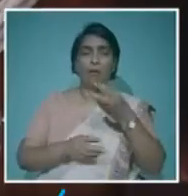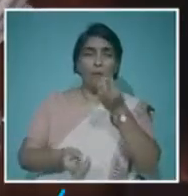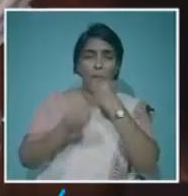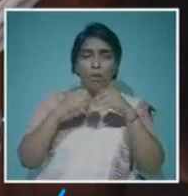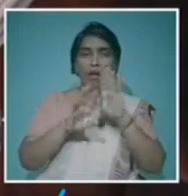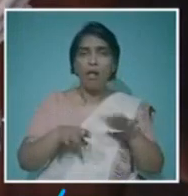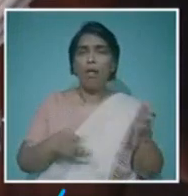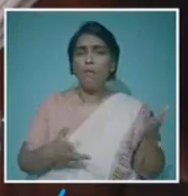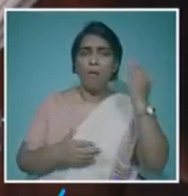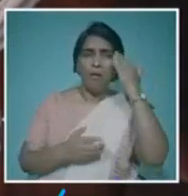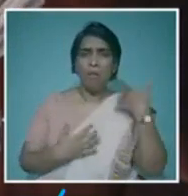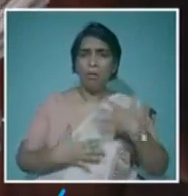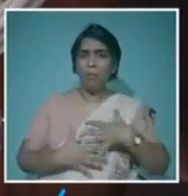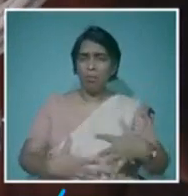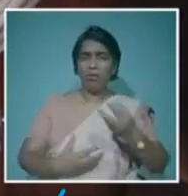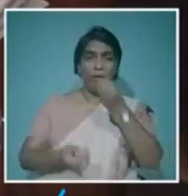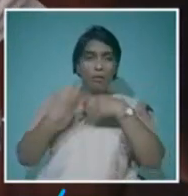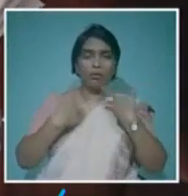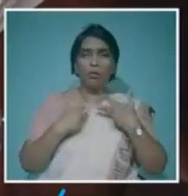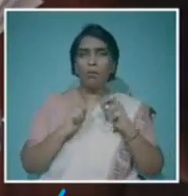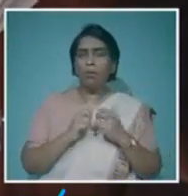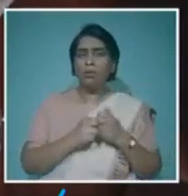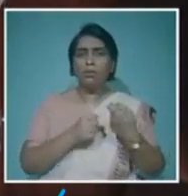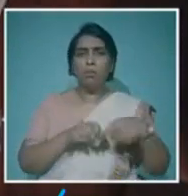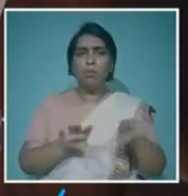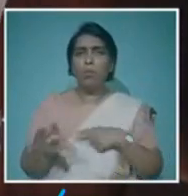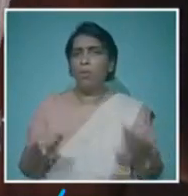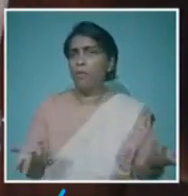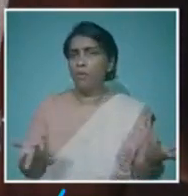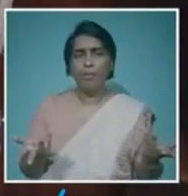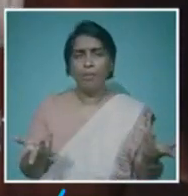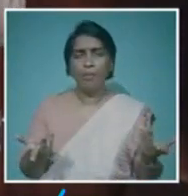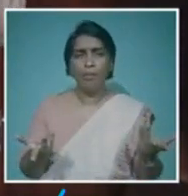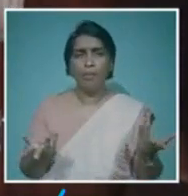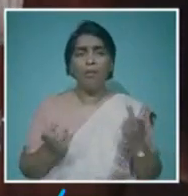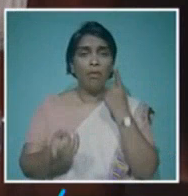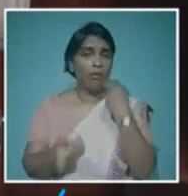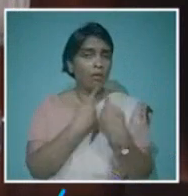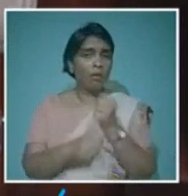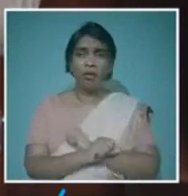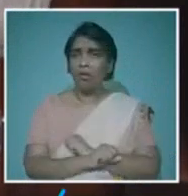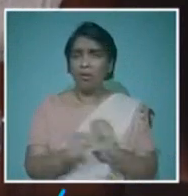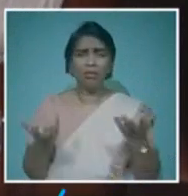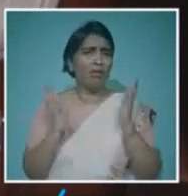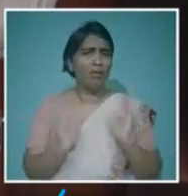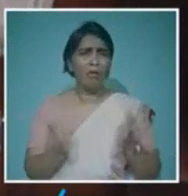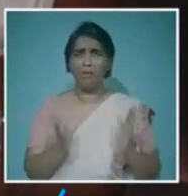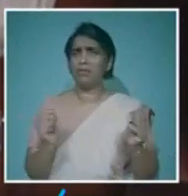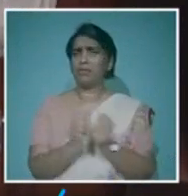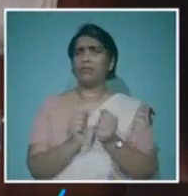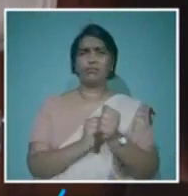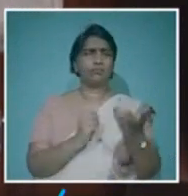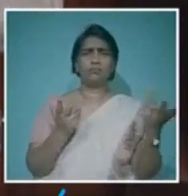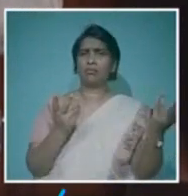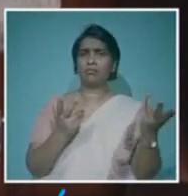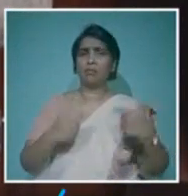දරුවන් සහ මව්වරුන් අතර බෙදා හැර ඇති ත්‍රිපෝෂ තොගයක පිළිකාකාරක තිබේද? මේ පිළිබඳව අද පාර්ලිමේන්තුවේදී සමගි ජනබලවේගයේ